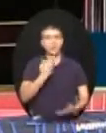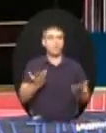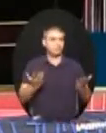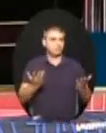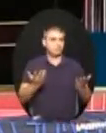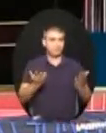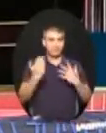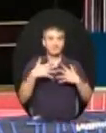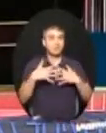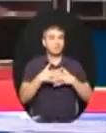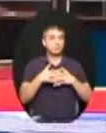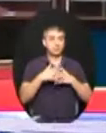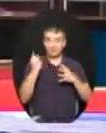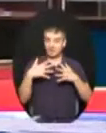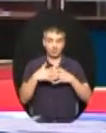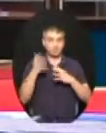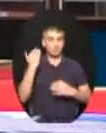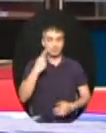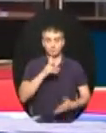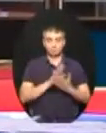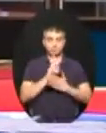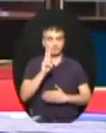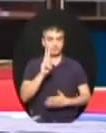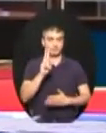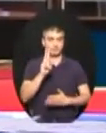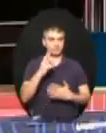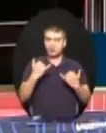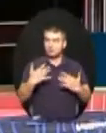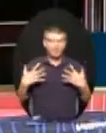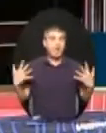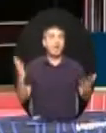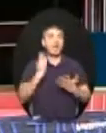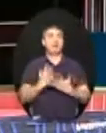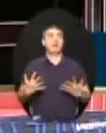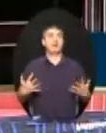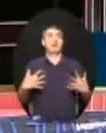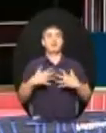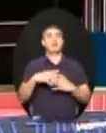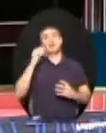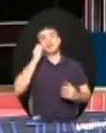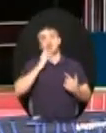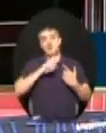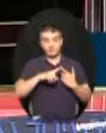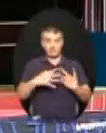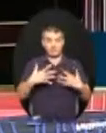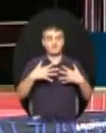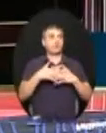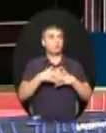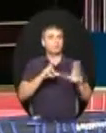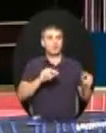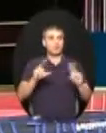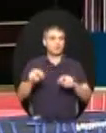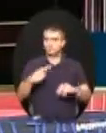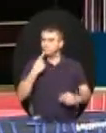אומרת, לפני האחדות היה להם 12 מנדטים. ועכשיו, אחרי ליברמן והאחדות, אותו